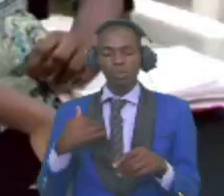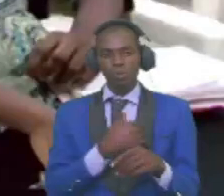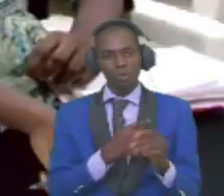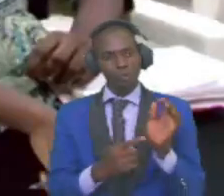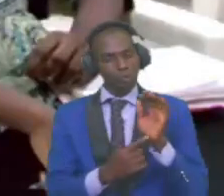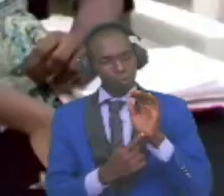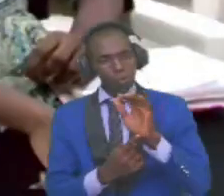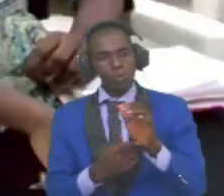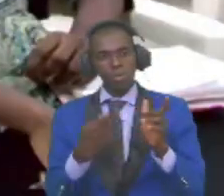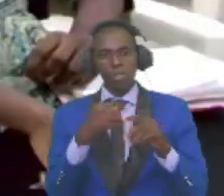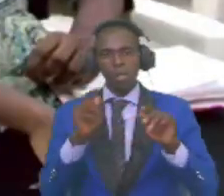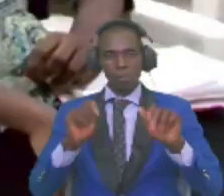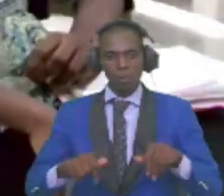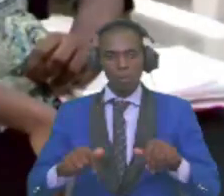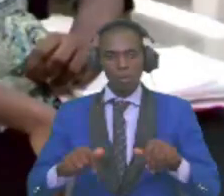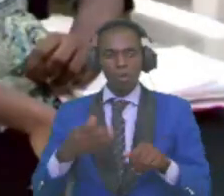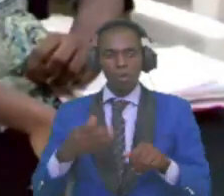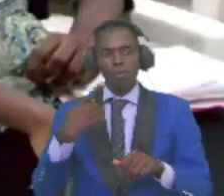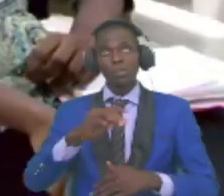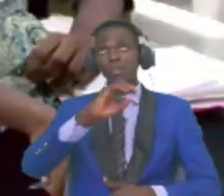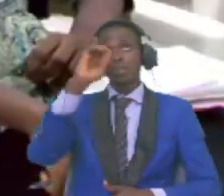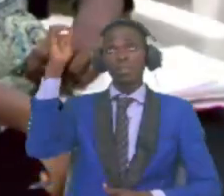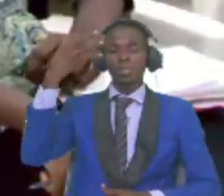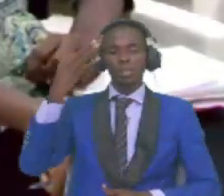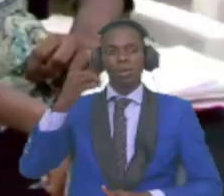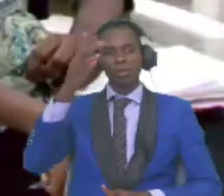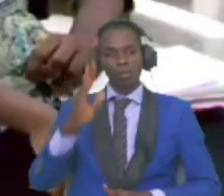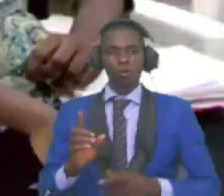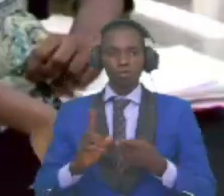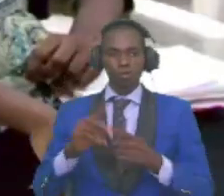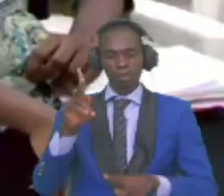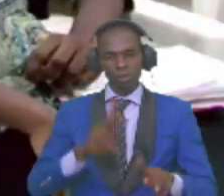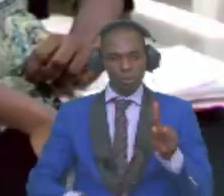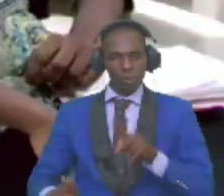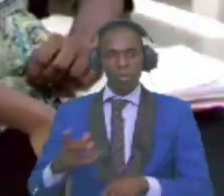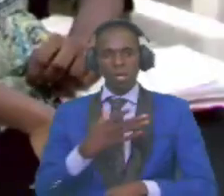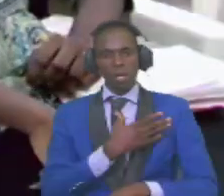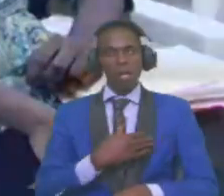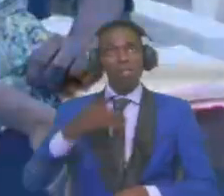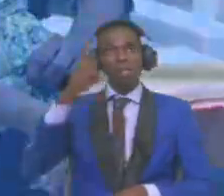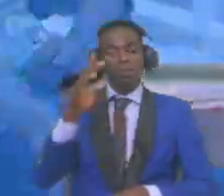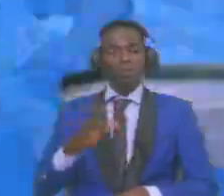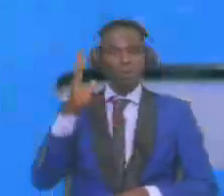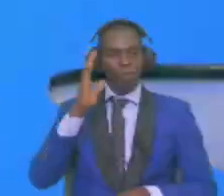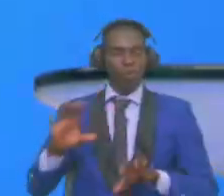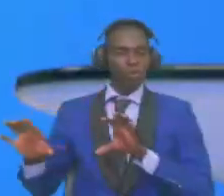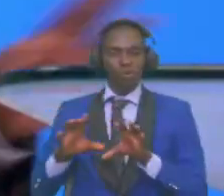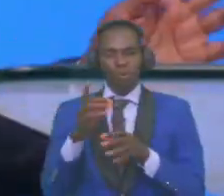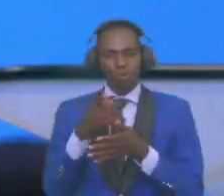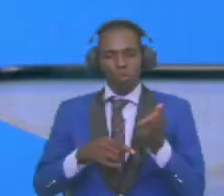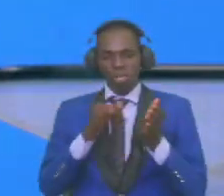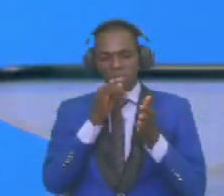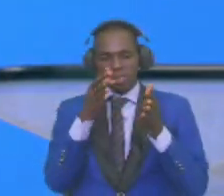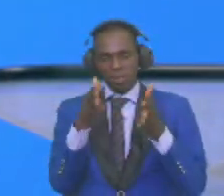parole nous révélons la possibilité de la grâce de dieu au peuple au peuple de dieu est vie se fera le